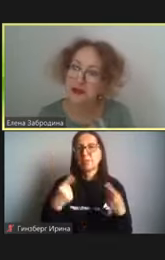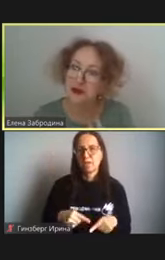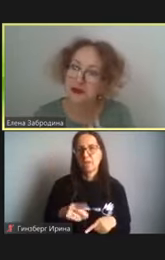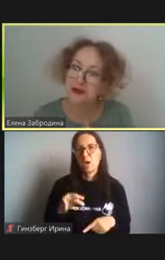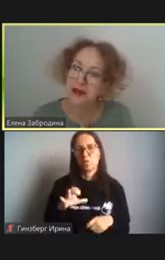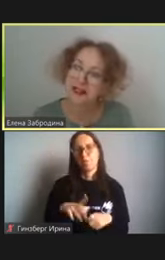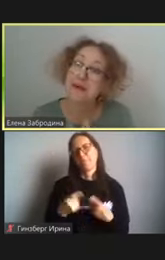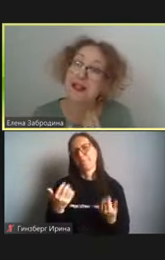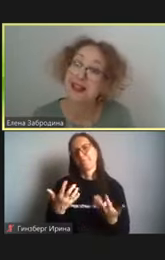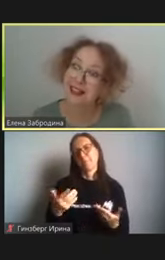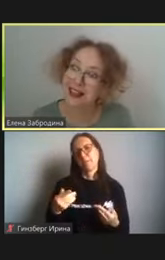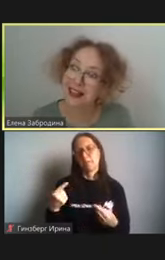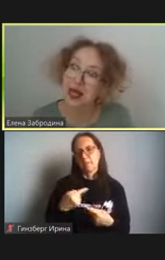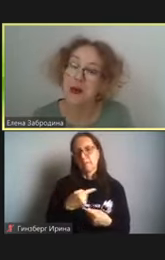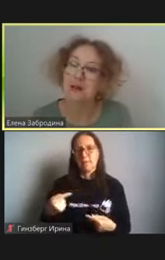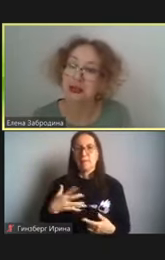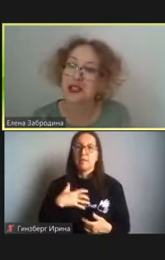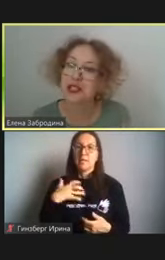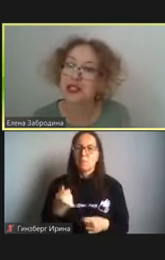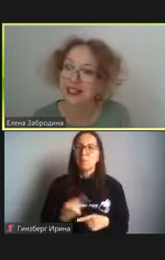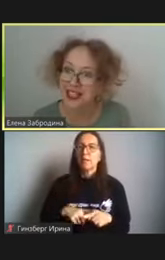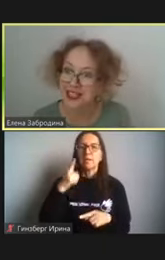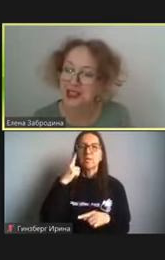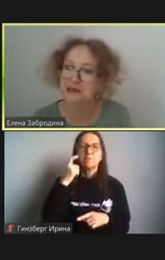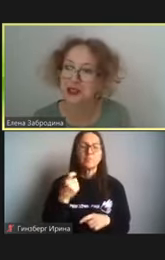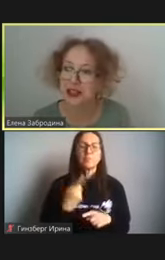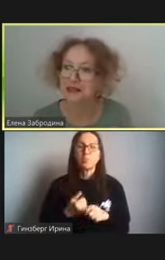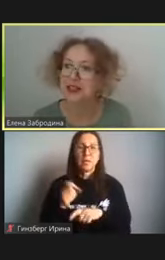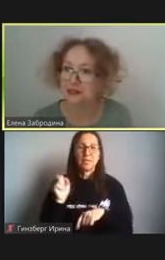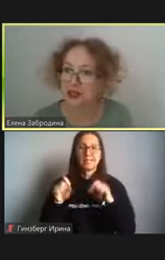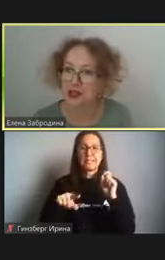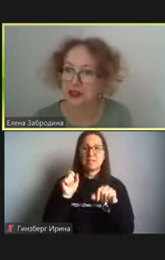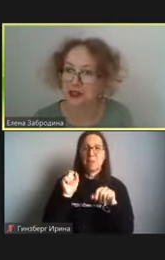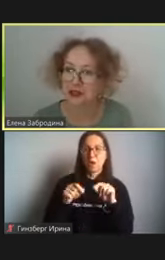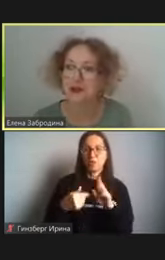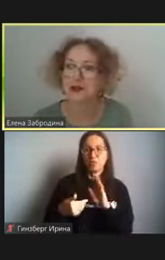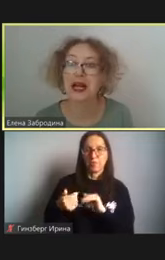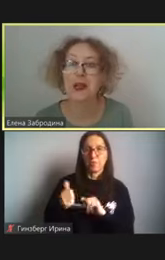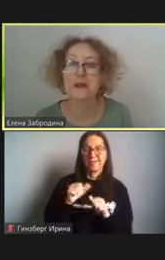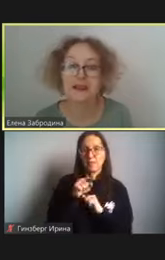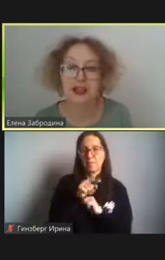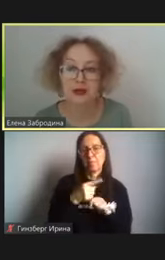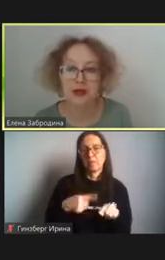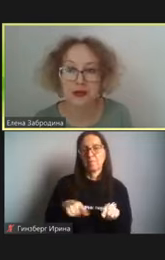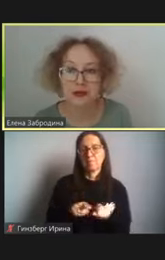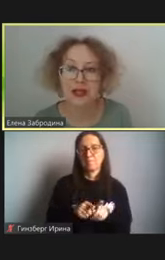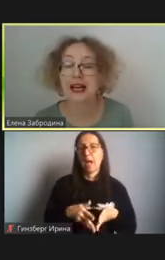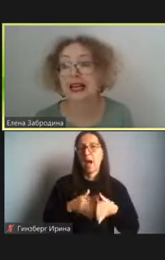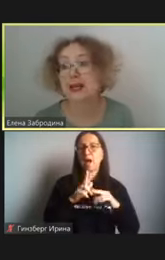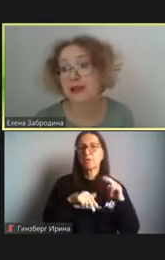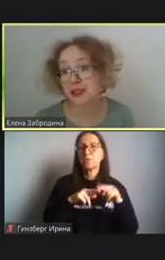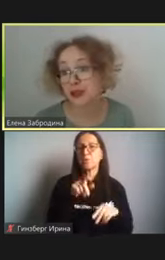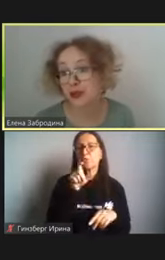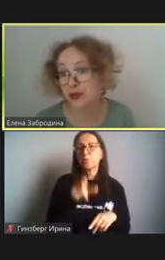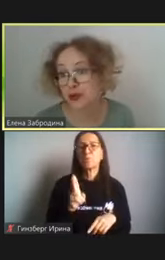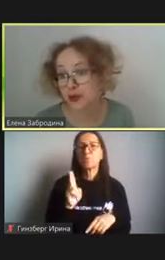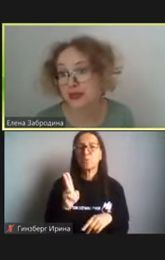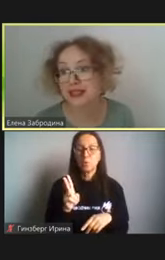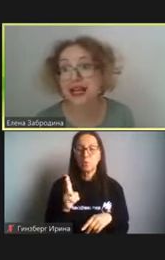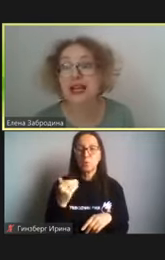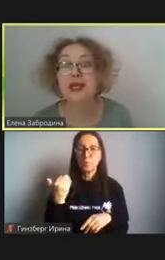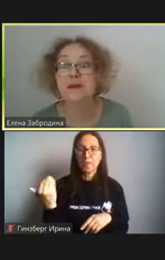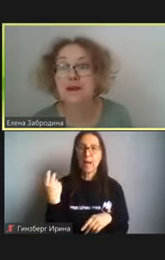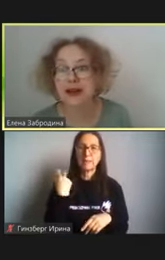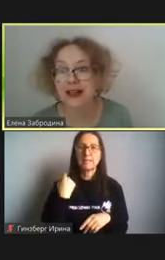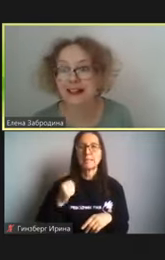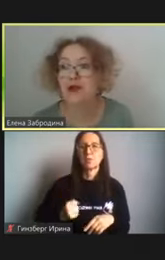это еще такое своеобразное послание, потому что заказчиком вот этой временной архитектуры был никто иной, как близкий друг